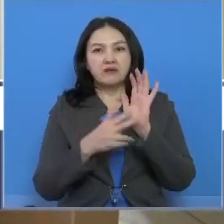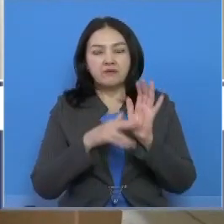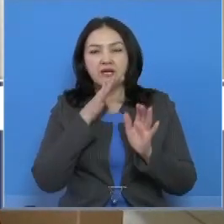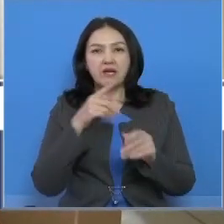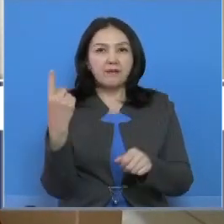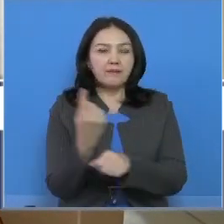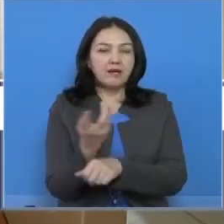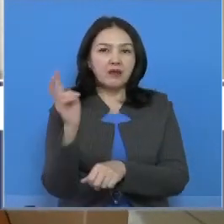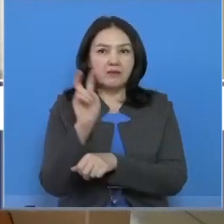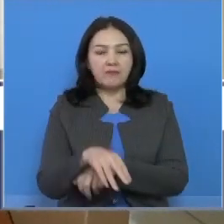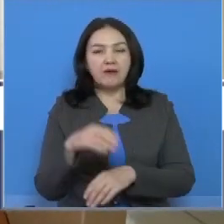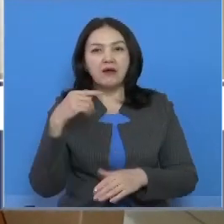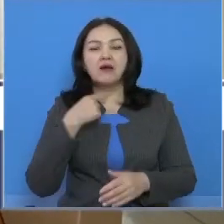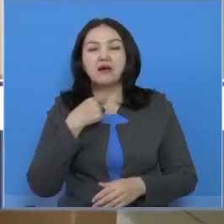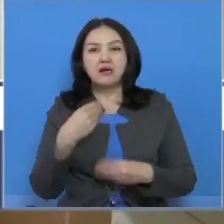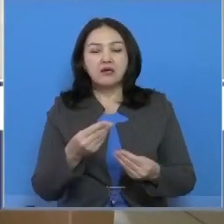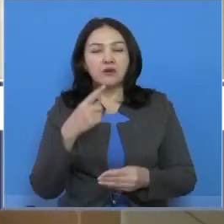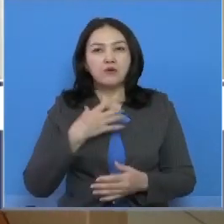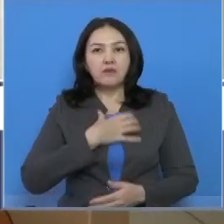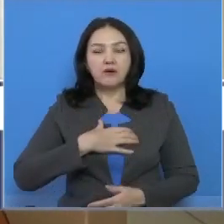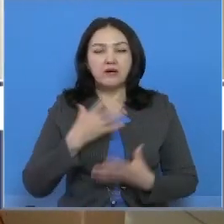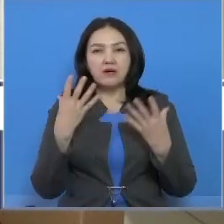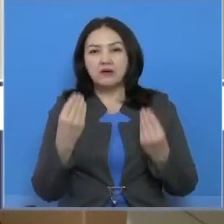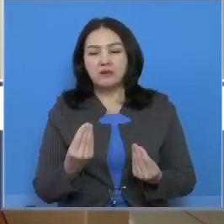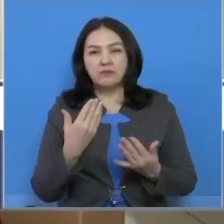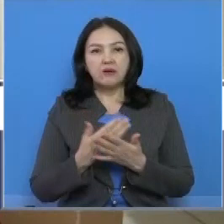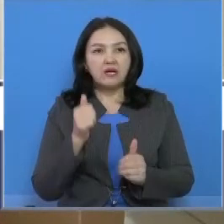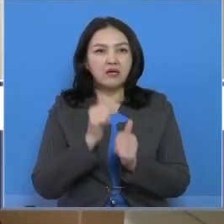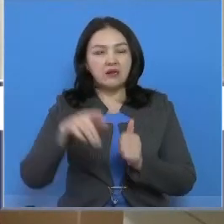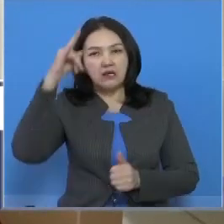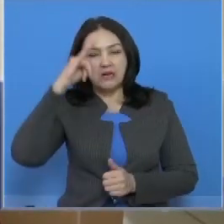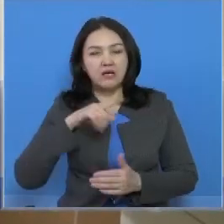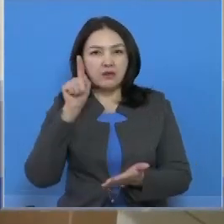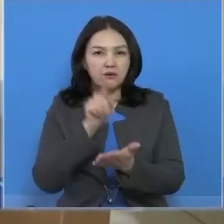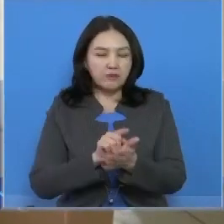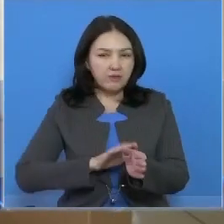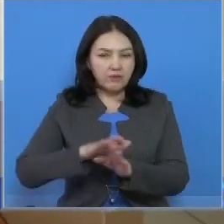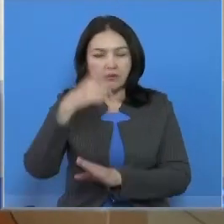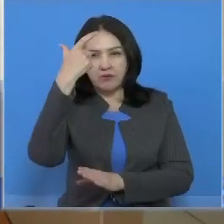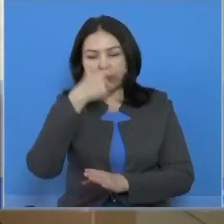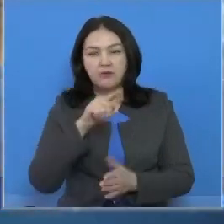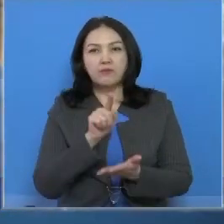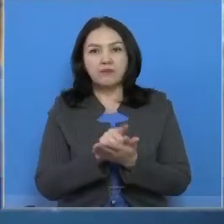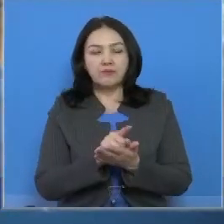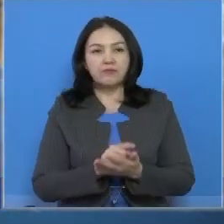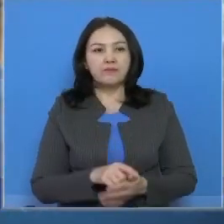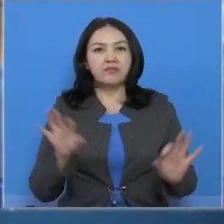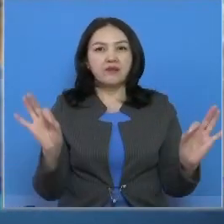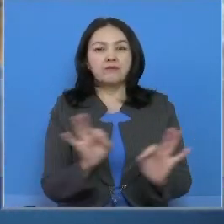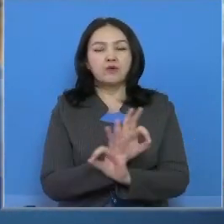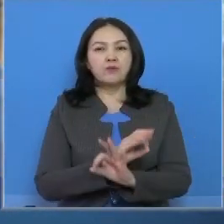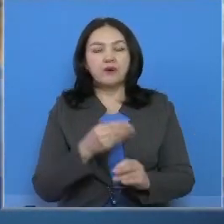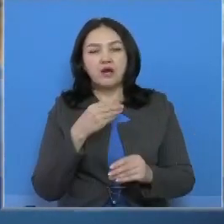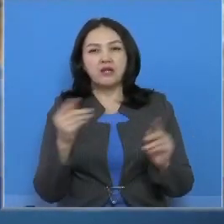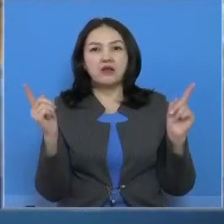лет Я впервые пришла голосовать считаю что это очень Важное событие и каждый Казахстанец должен выполнить свой гражданский долг музыка его